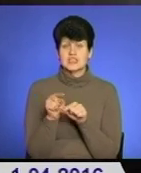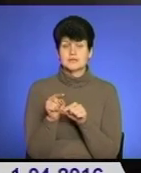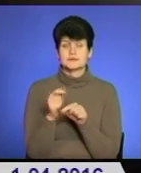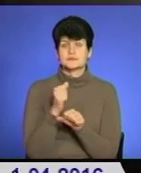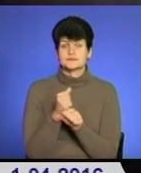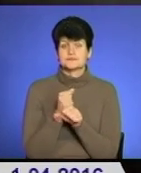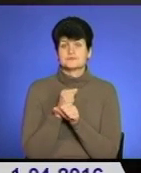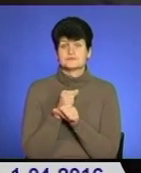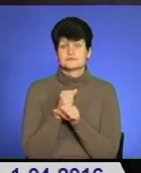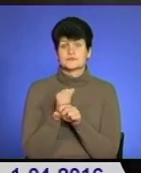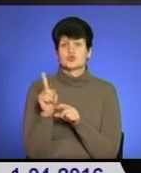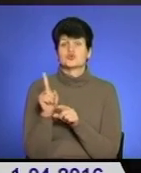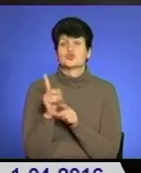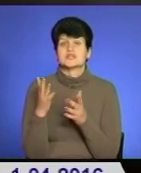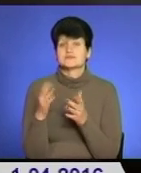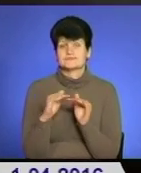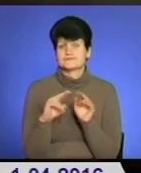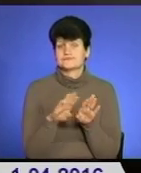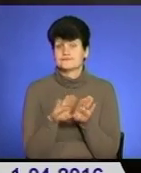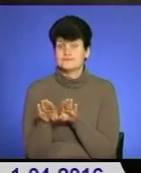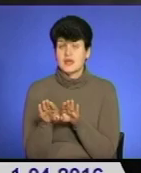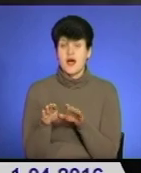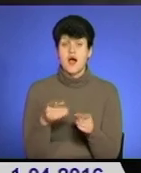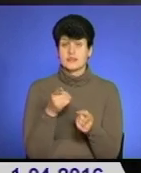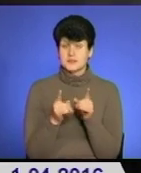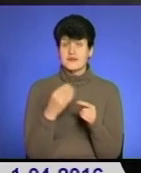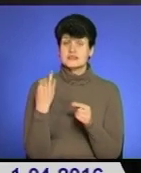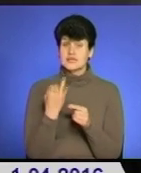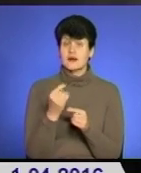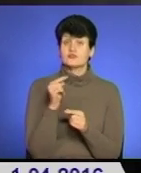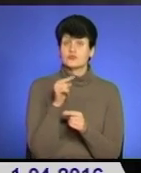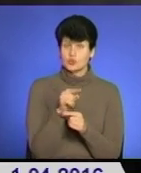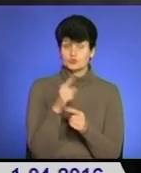перетворюється в перетворення чогось. А насправді сама цікавість процесу в творчості.